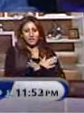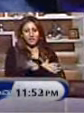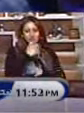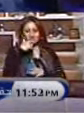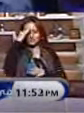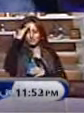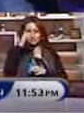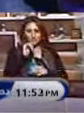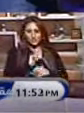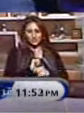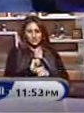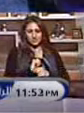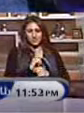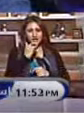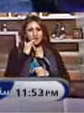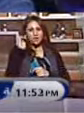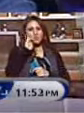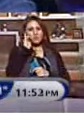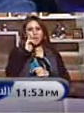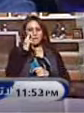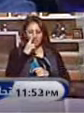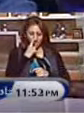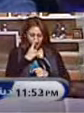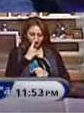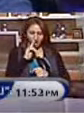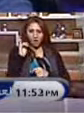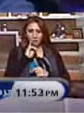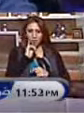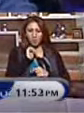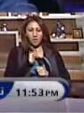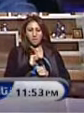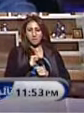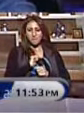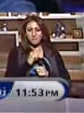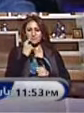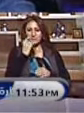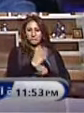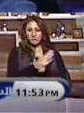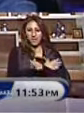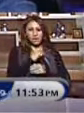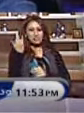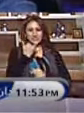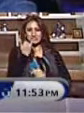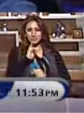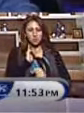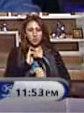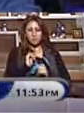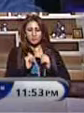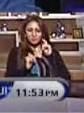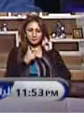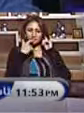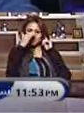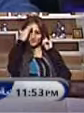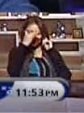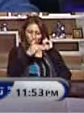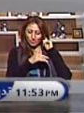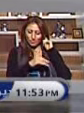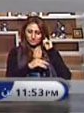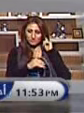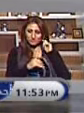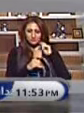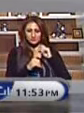يعني حلاوه ثمره الطاعه تهون عليه مشقه الوصول يعني ربنا ينفع بفضيلت دائما يا رب يا